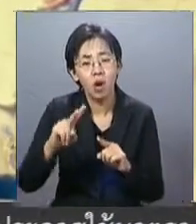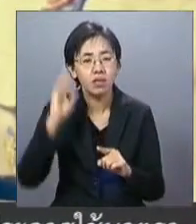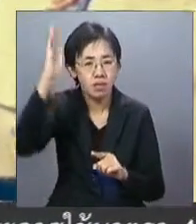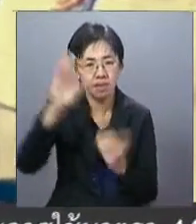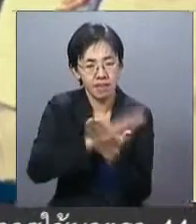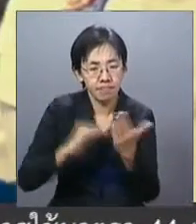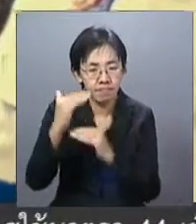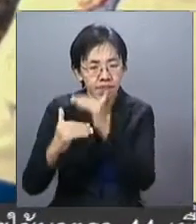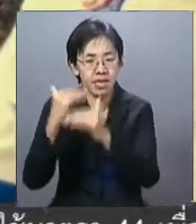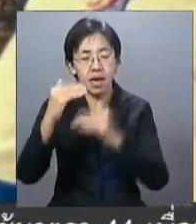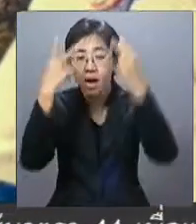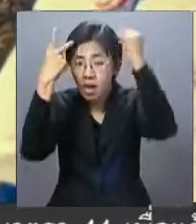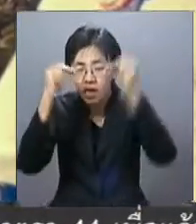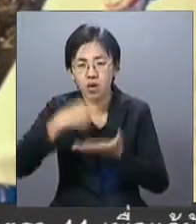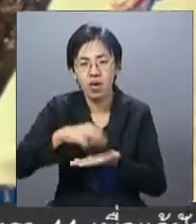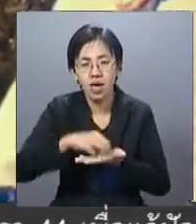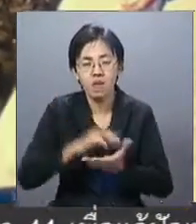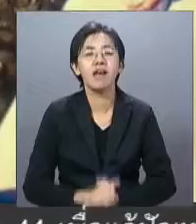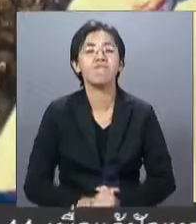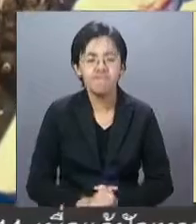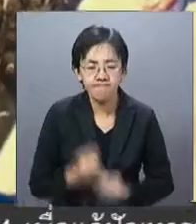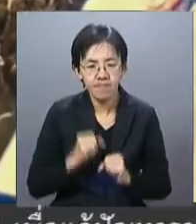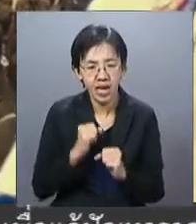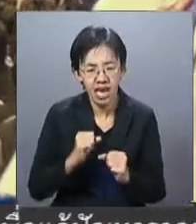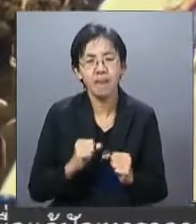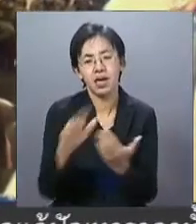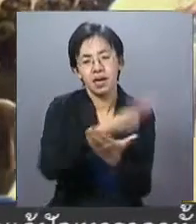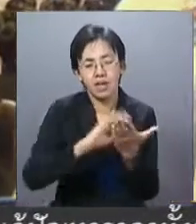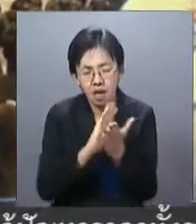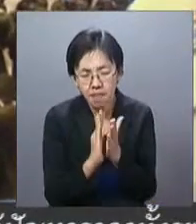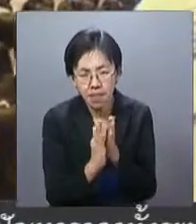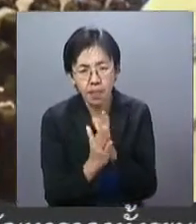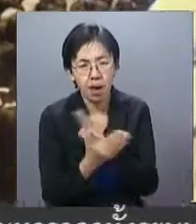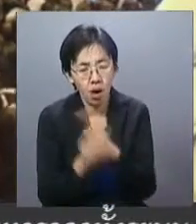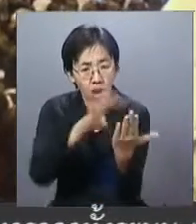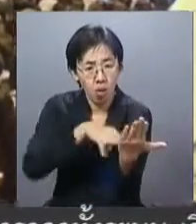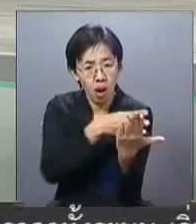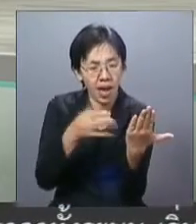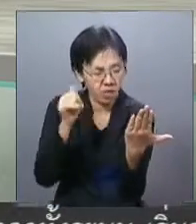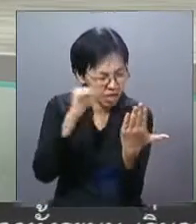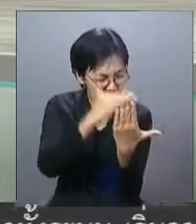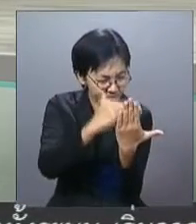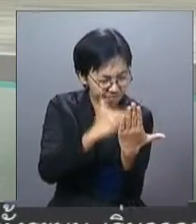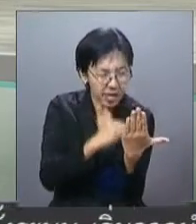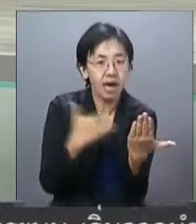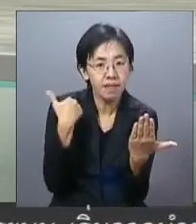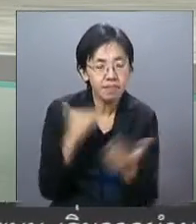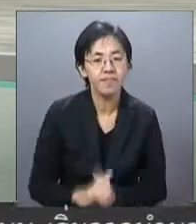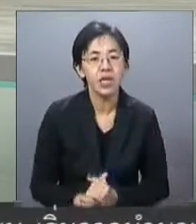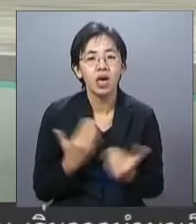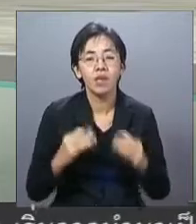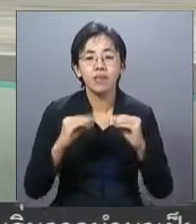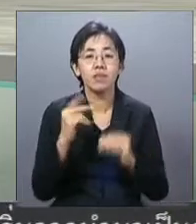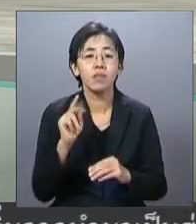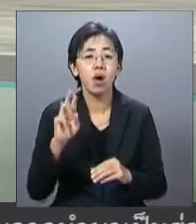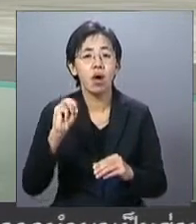กรัฐมนตรีก็ยืนยันค่ะว่ายังคงเดินหน้าที่จะปฏิรูปประเทศและกำหนดยุทธศาสตร์ชาติค่ะวันนี้สำหรับการประชุมครม.ก็